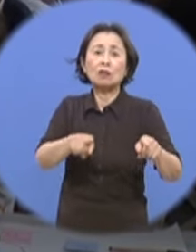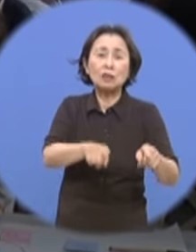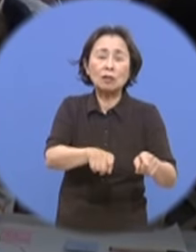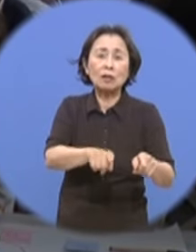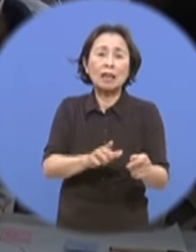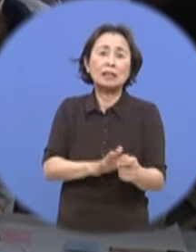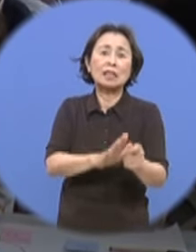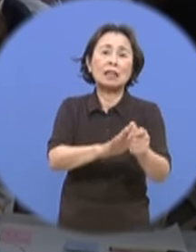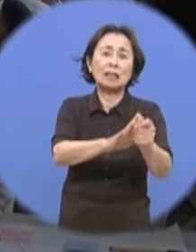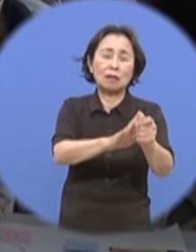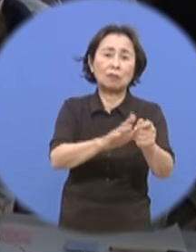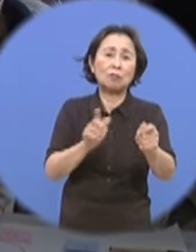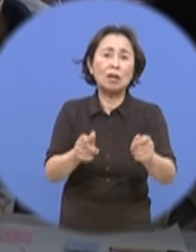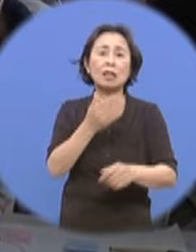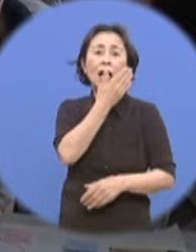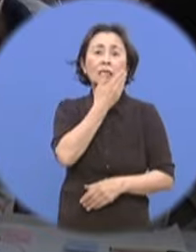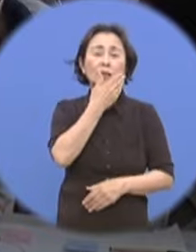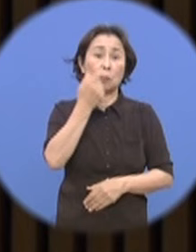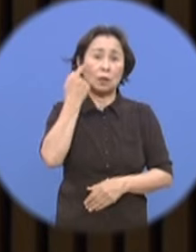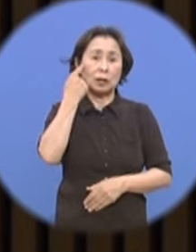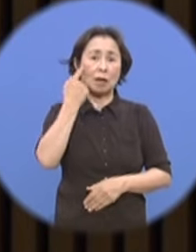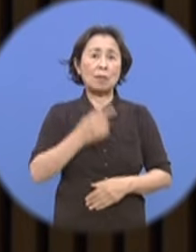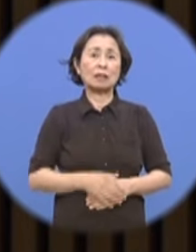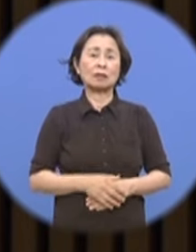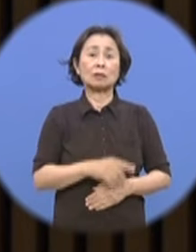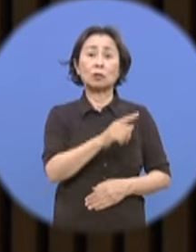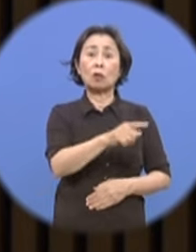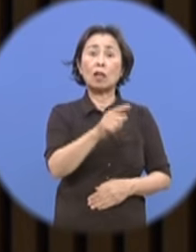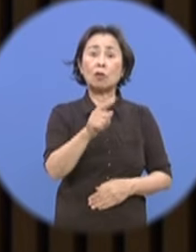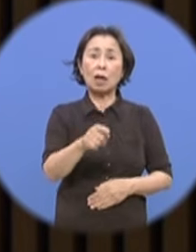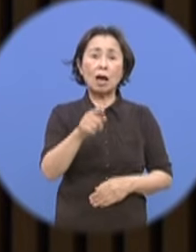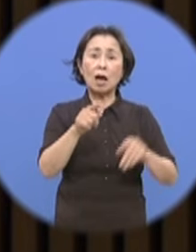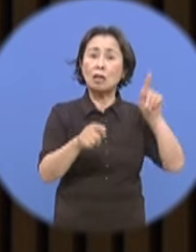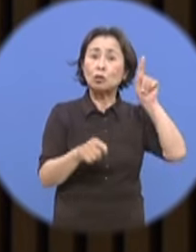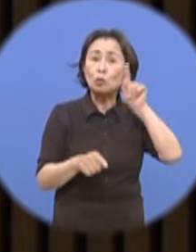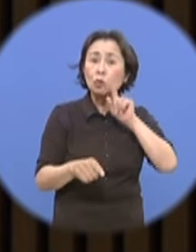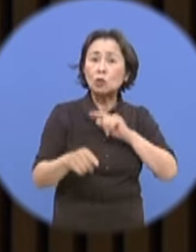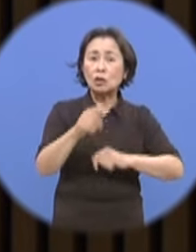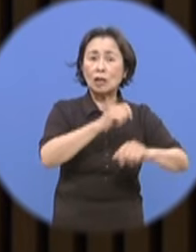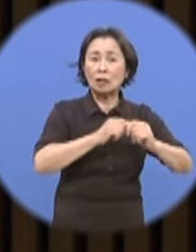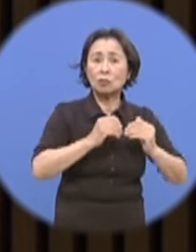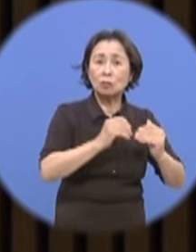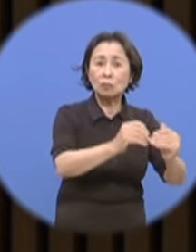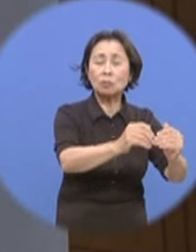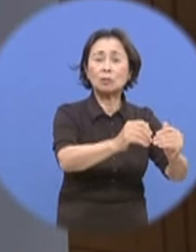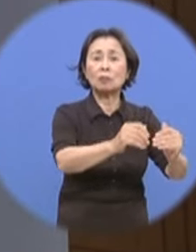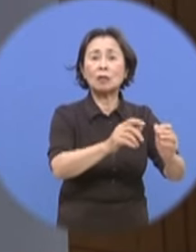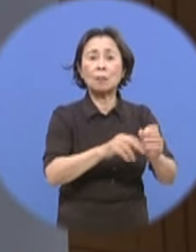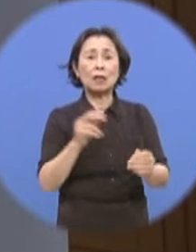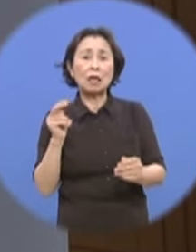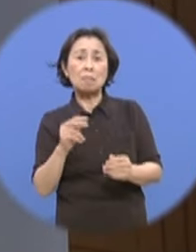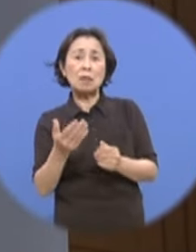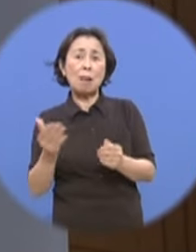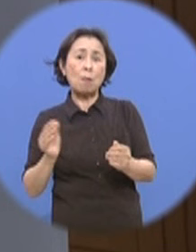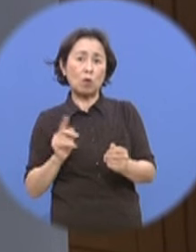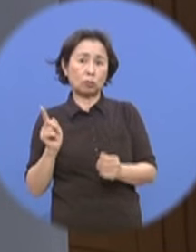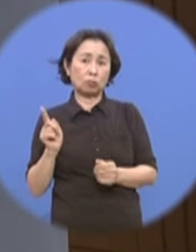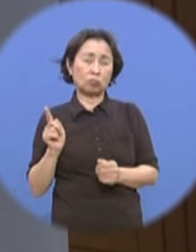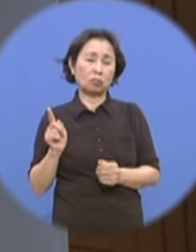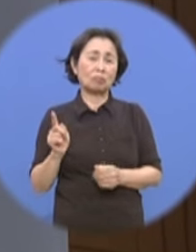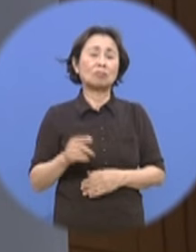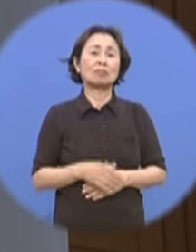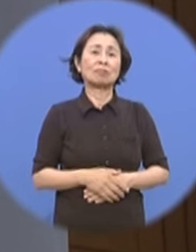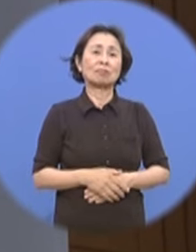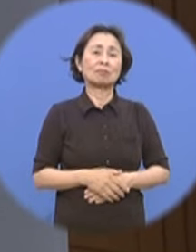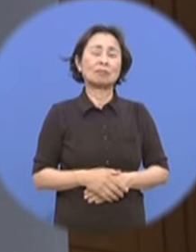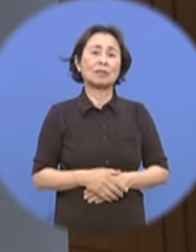かなという風に思っていますそれぞれがスムーズに活動できるように見守っていくということが大事です